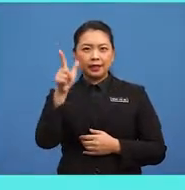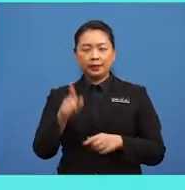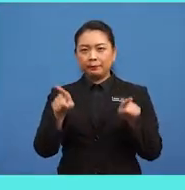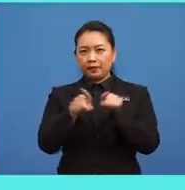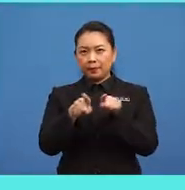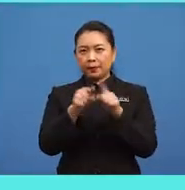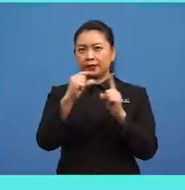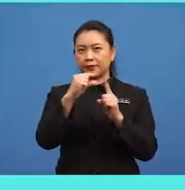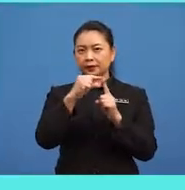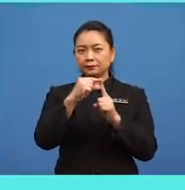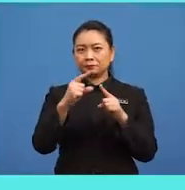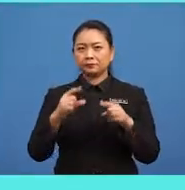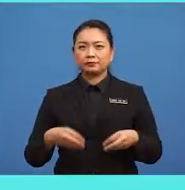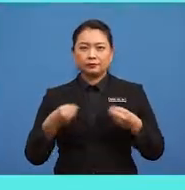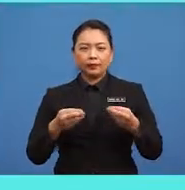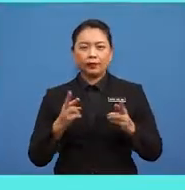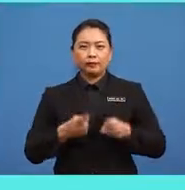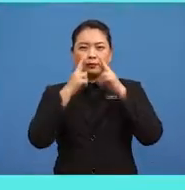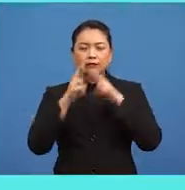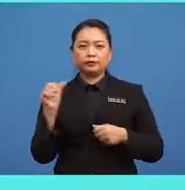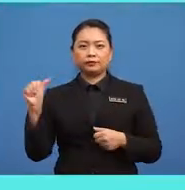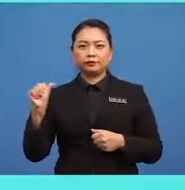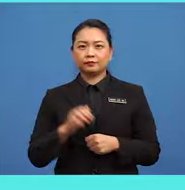persamaan perkataan bagi respirasi aerob.